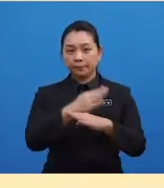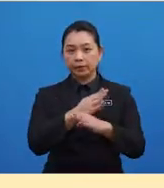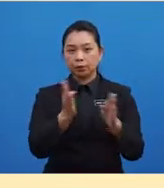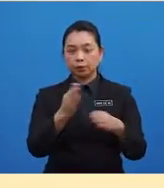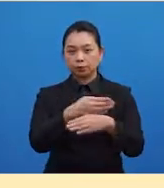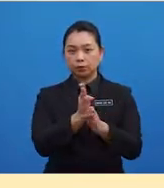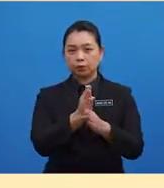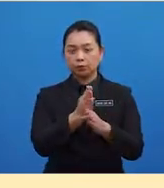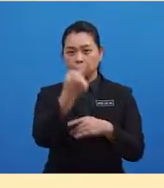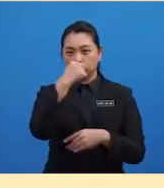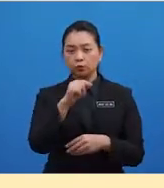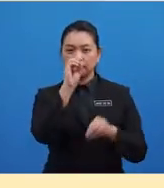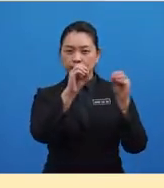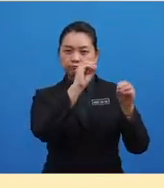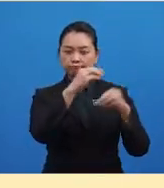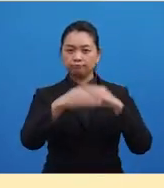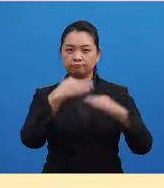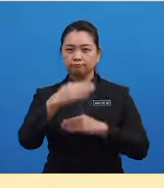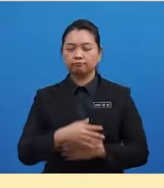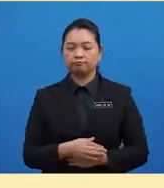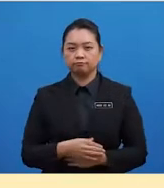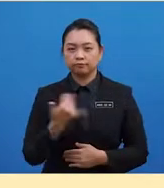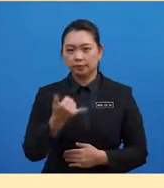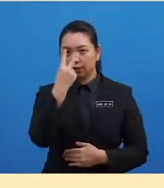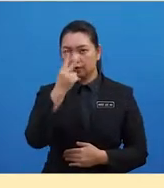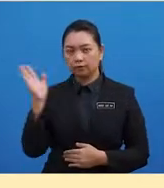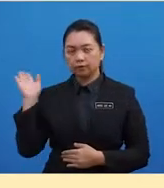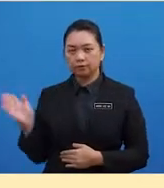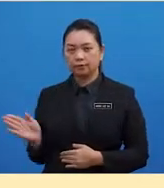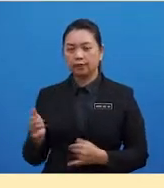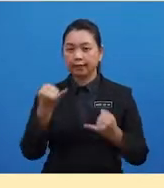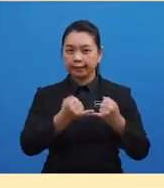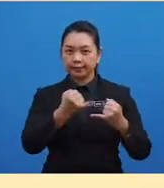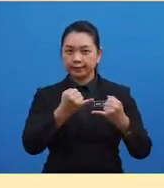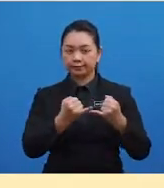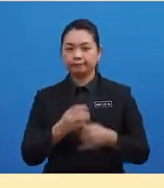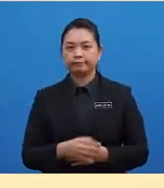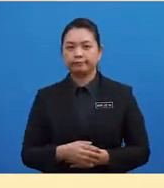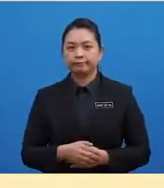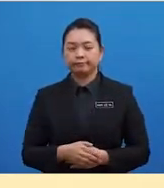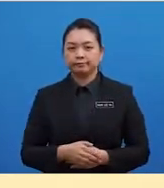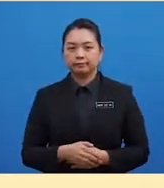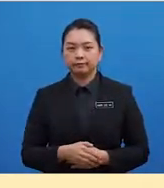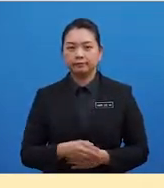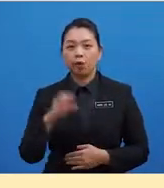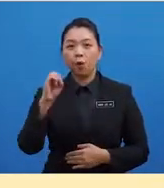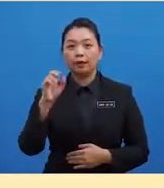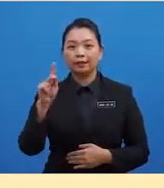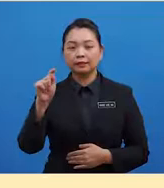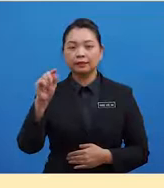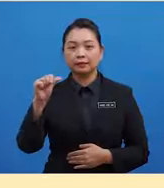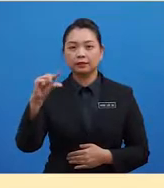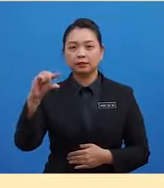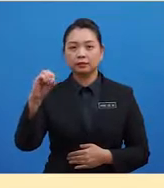perhiasan bangunan. Ayuh kita lihat pula poligon terakhir iaitu poligon oktagon. Poligon